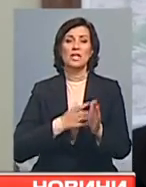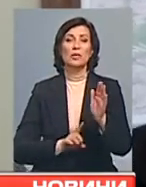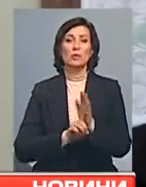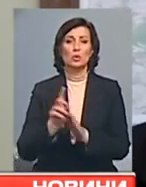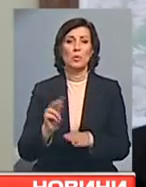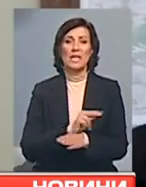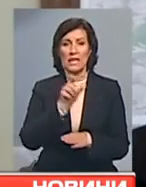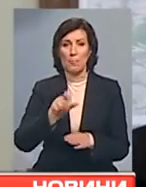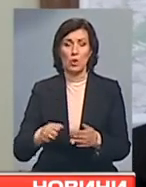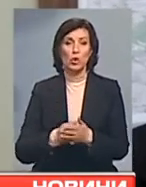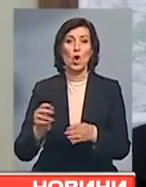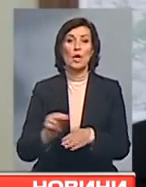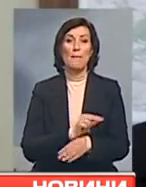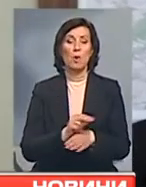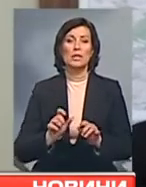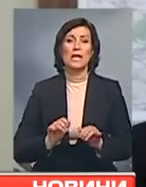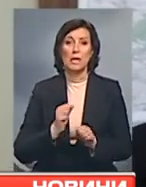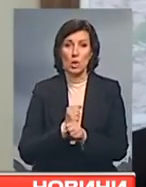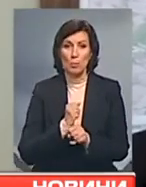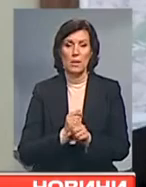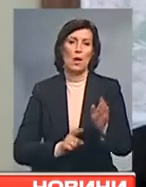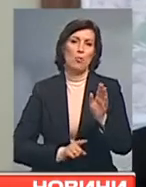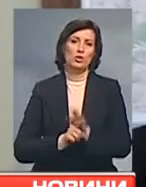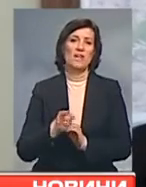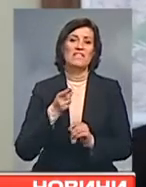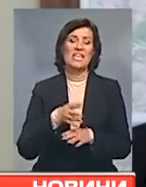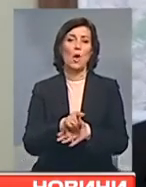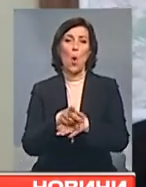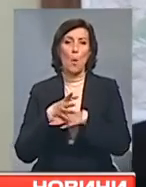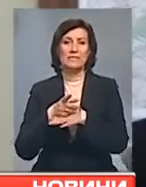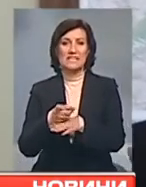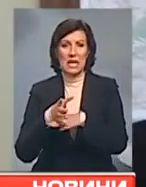наші приступили ремонтники до ремонтних робіт, як почався їх мінометний обстріл.